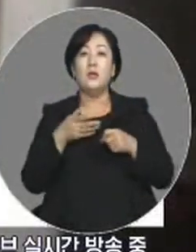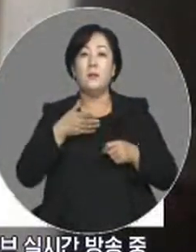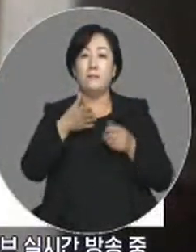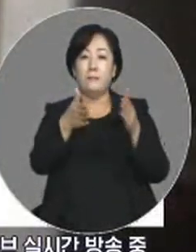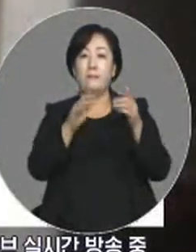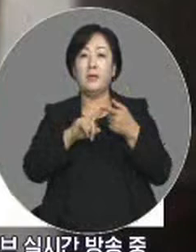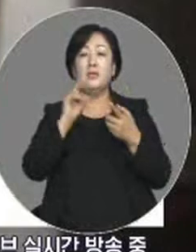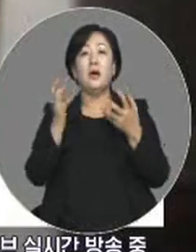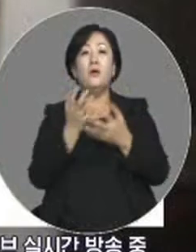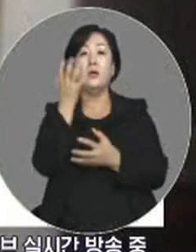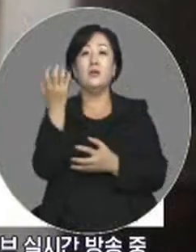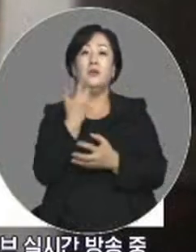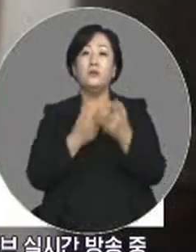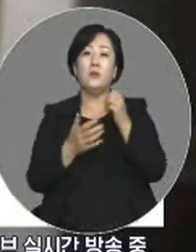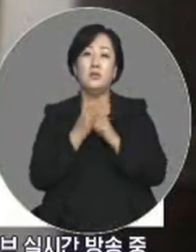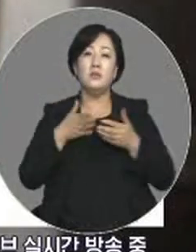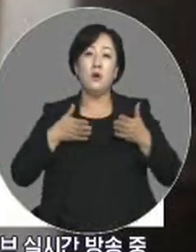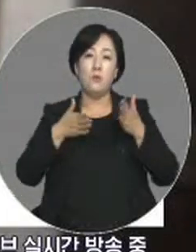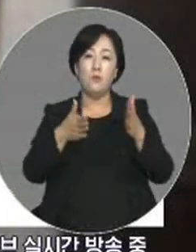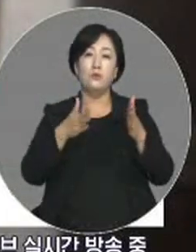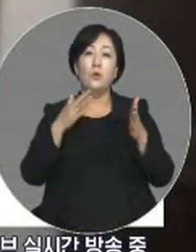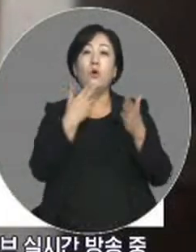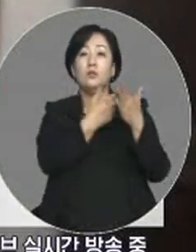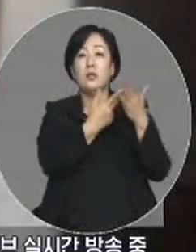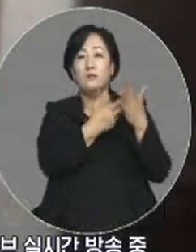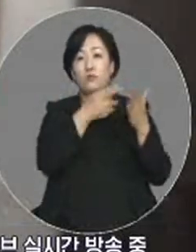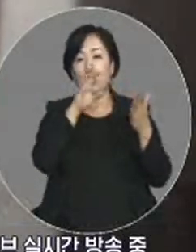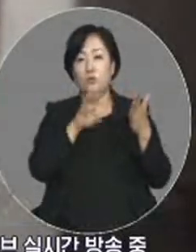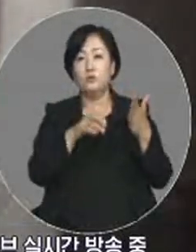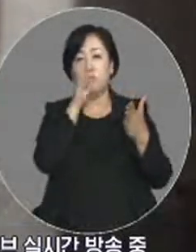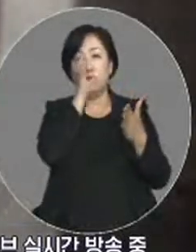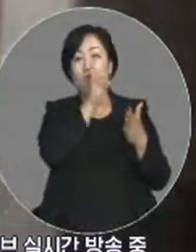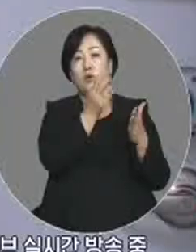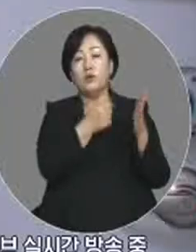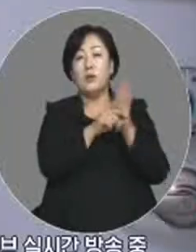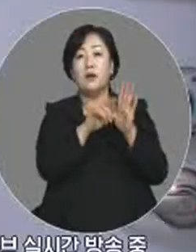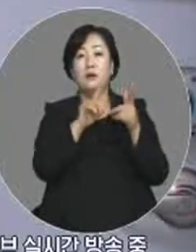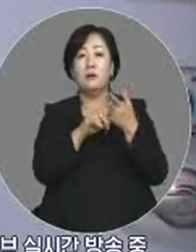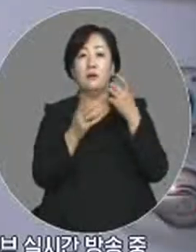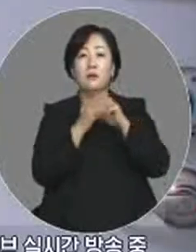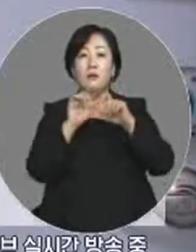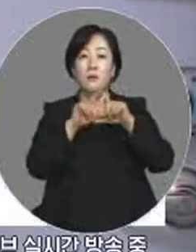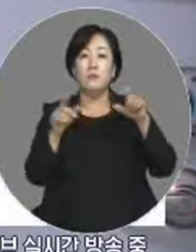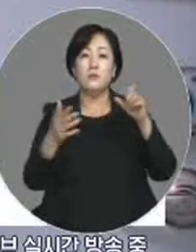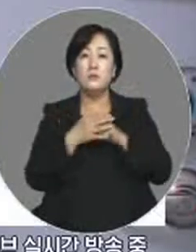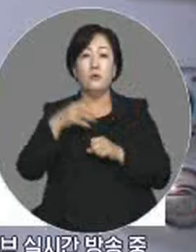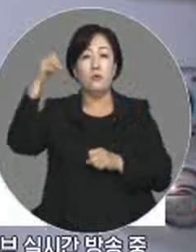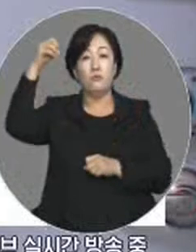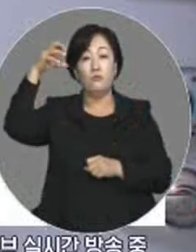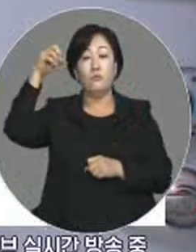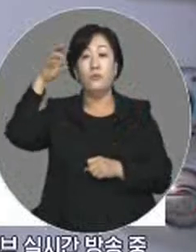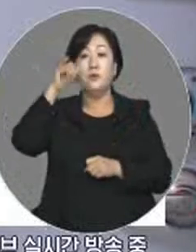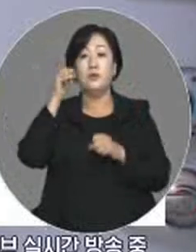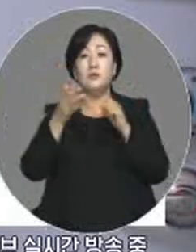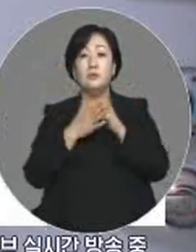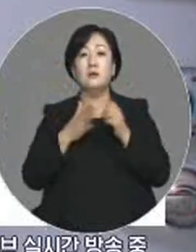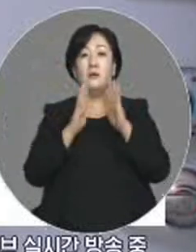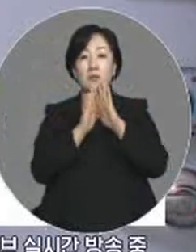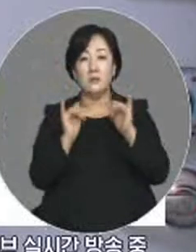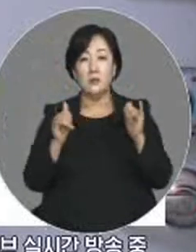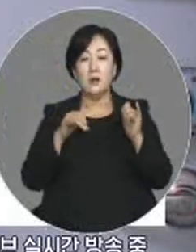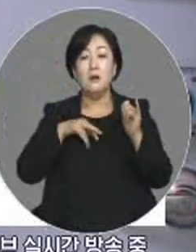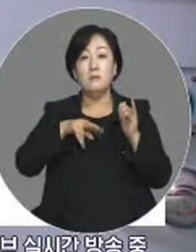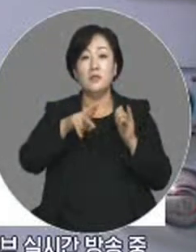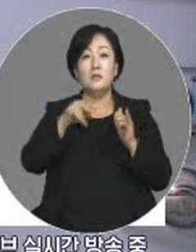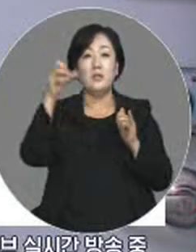화장실 환기를 위해 복도 쪽으로 나 있는 창문이 문제였습니다. 센서등이 켜지는 거예요, 복도에. 근데 저희가 사람이 지나가면